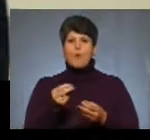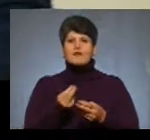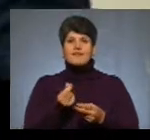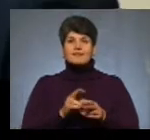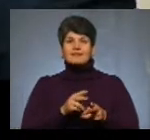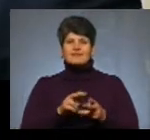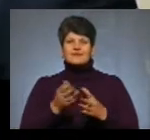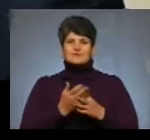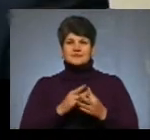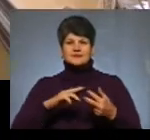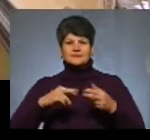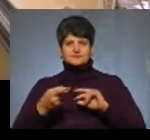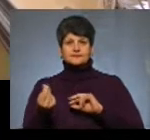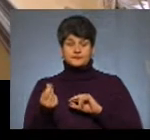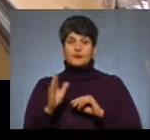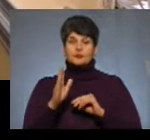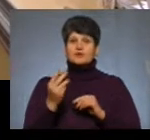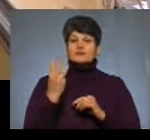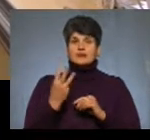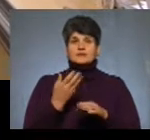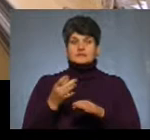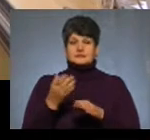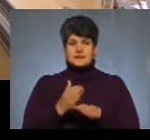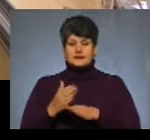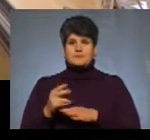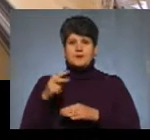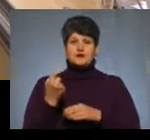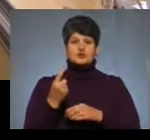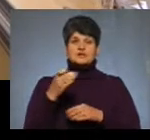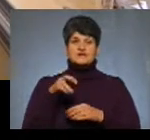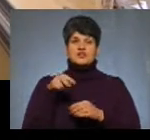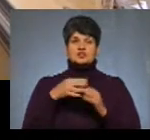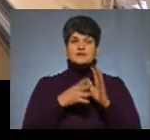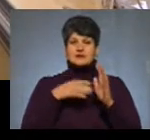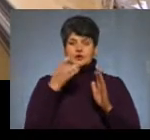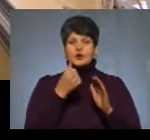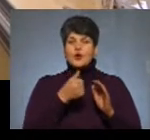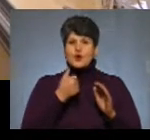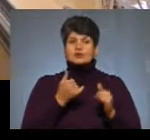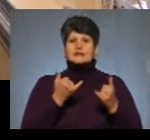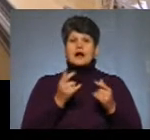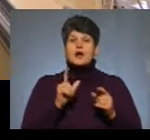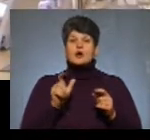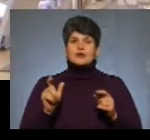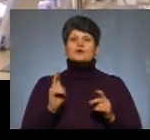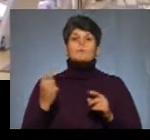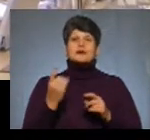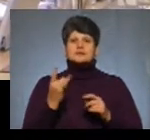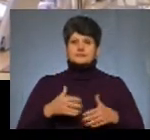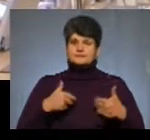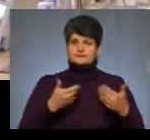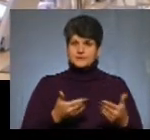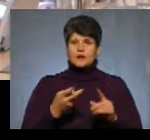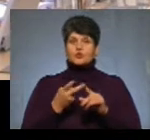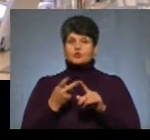буде проходити в три етапи. Перший етап – з 1 січня 2019 року для людей, які будуть звертатися вперше.